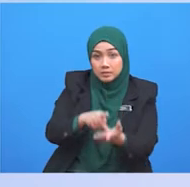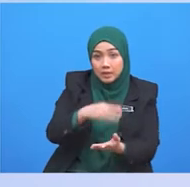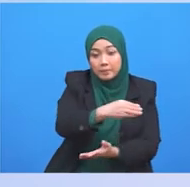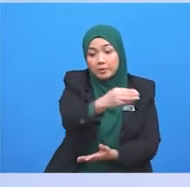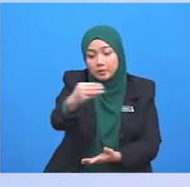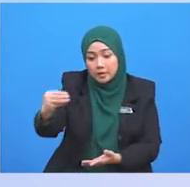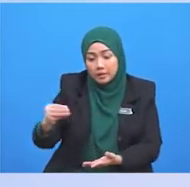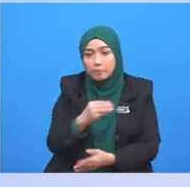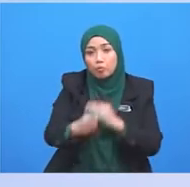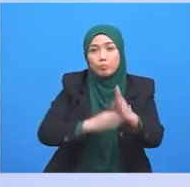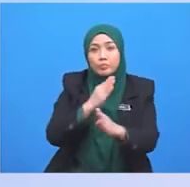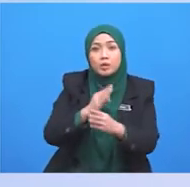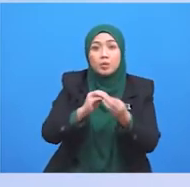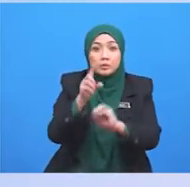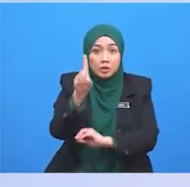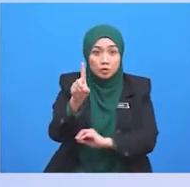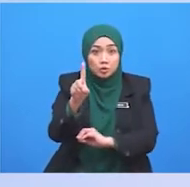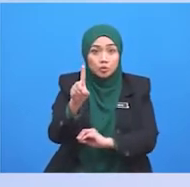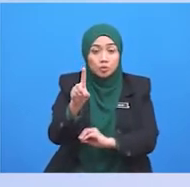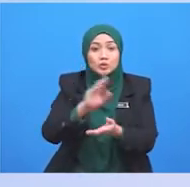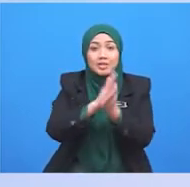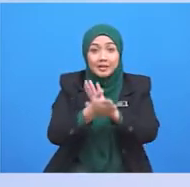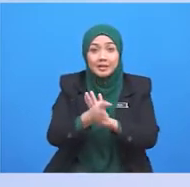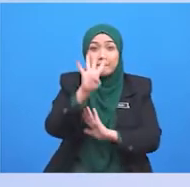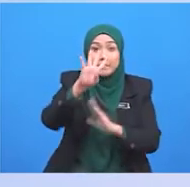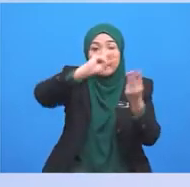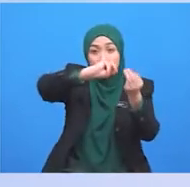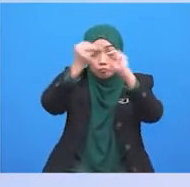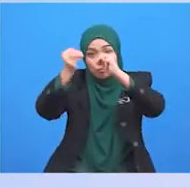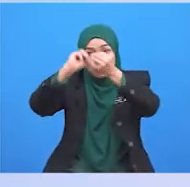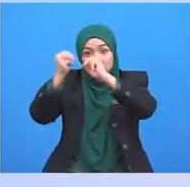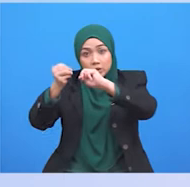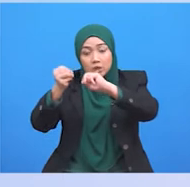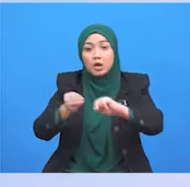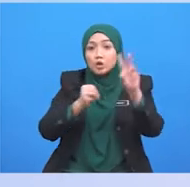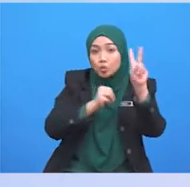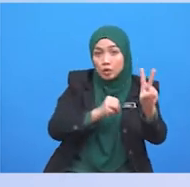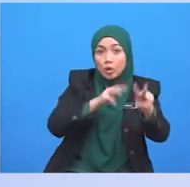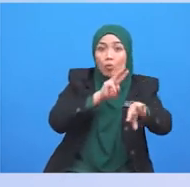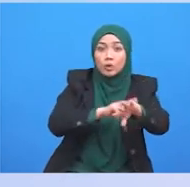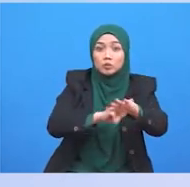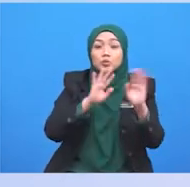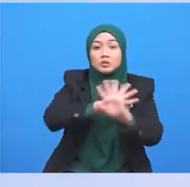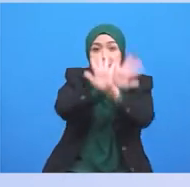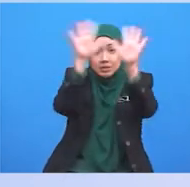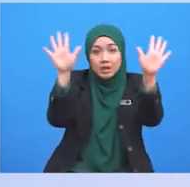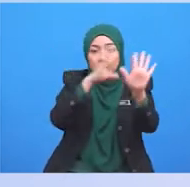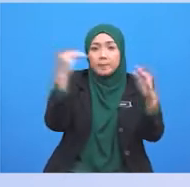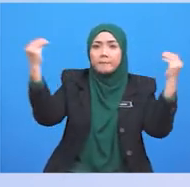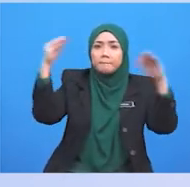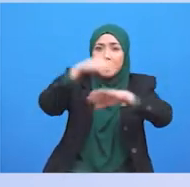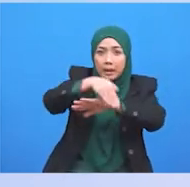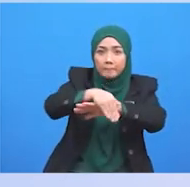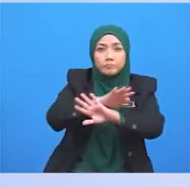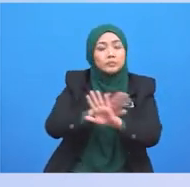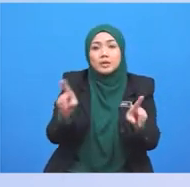bumi ialah pertama, kejadian empat musim. Kedua, waktu siang dan malam yang tidak